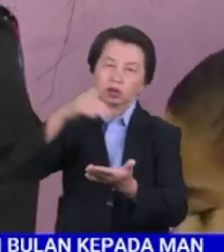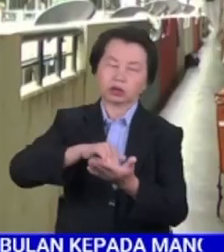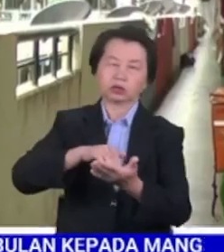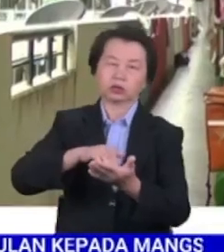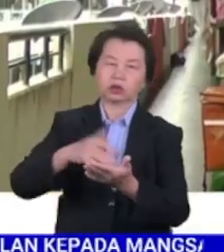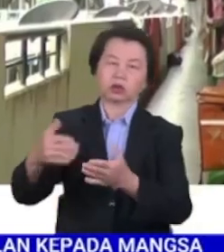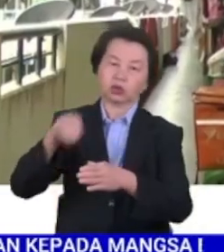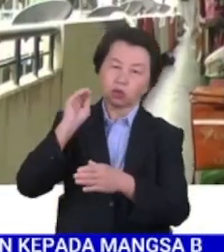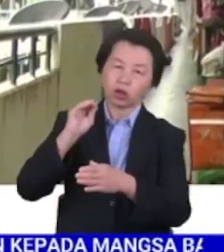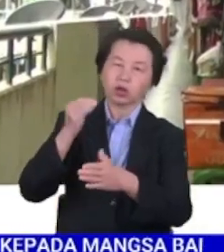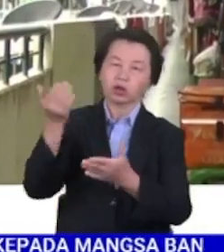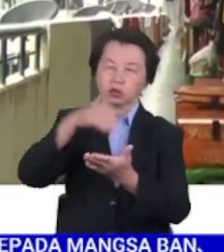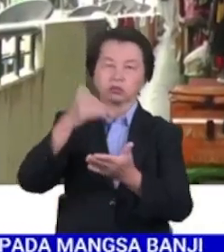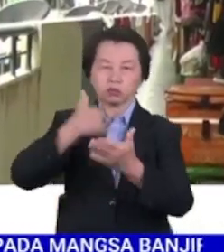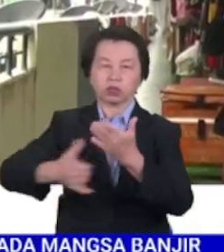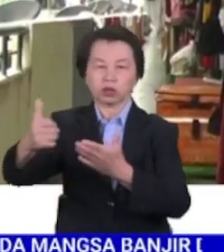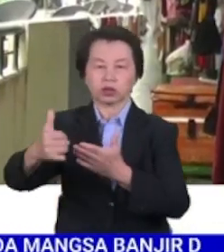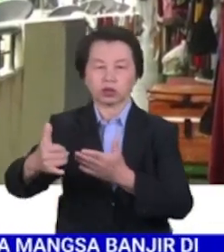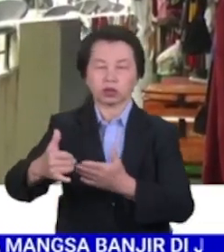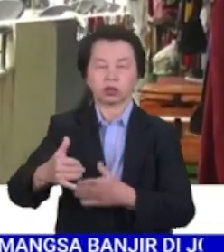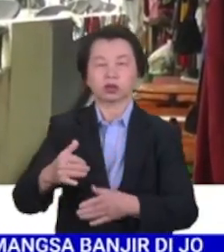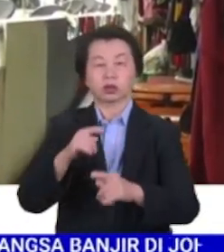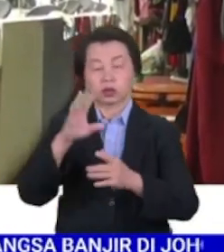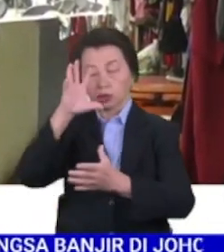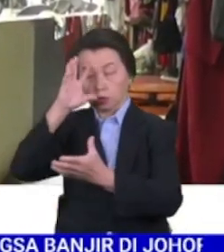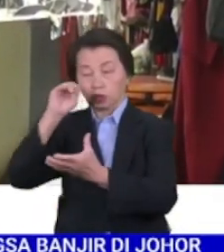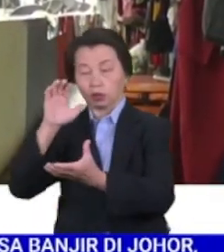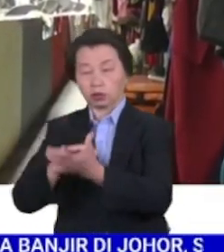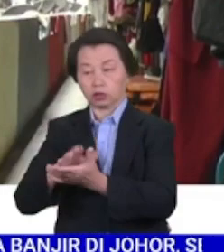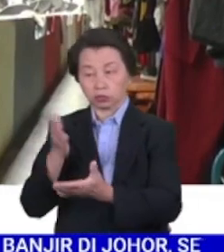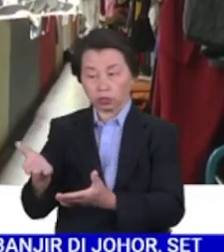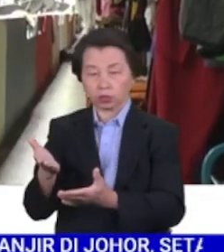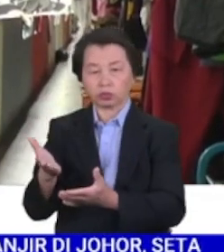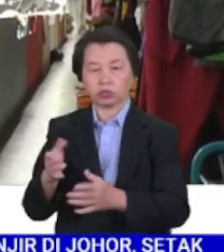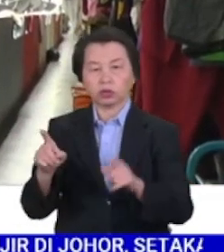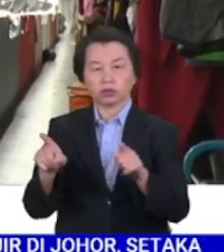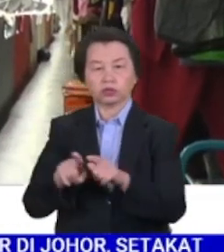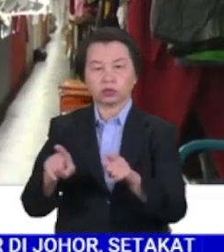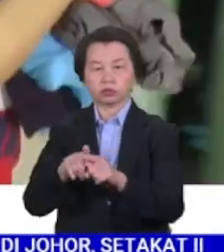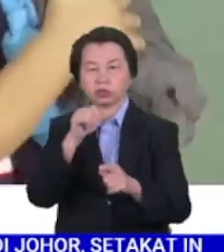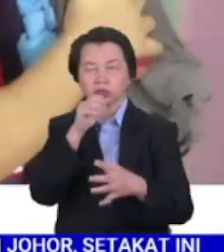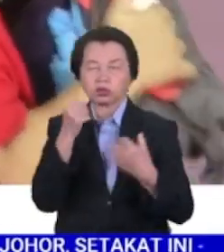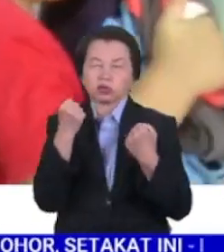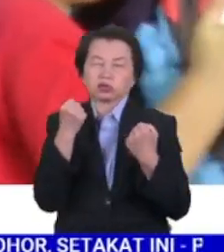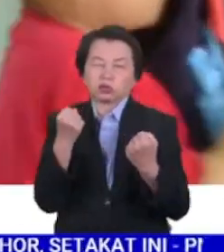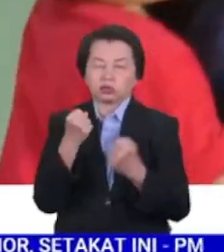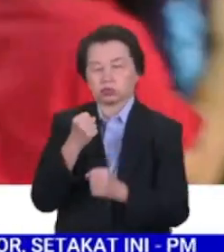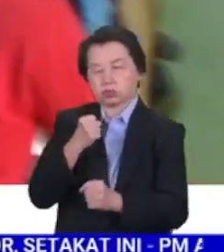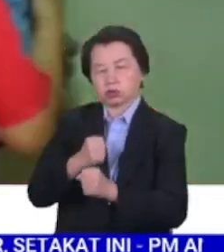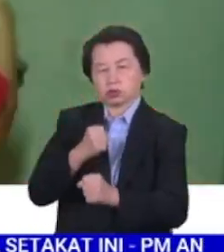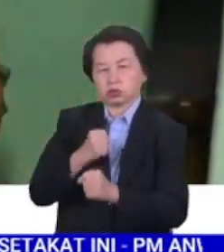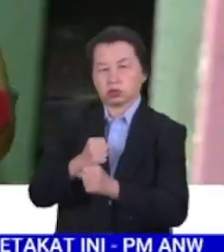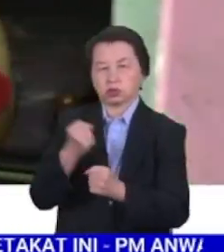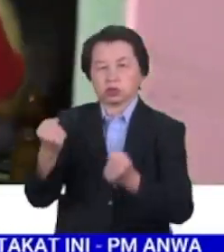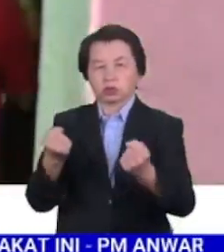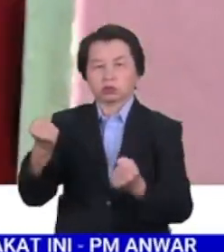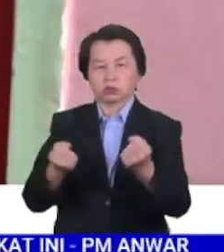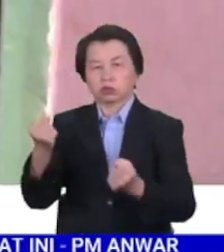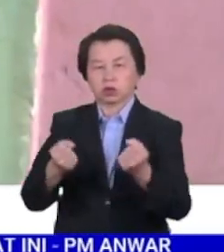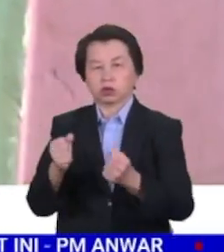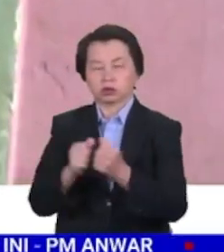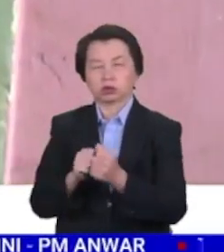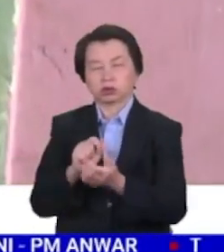lagi. Suaminya, Rushazwan Ruslin, yang juga tidak begitu sihat, bekerja sebagai pemandu